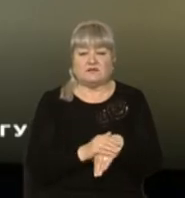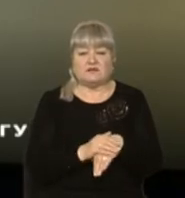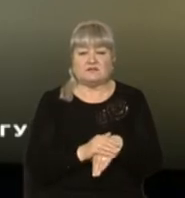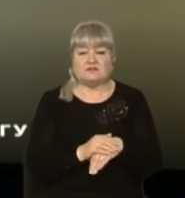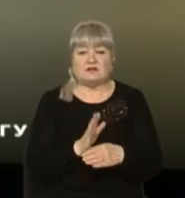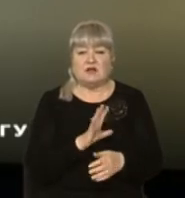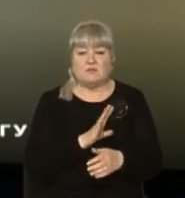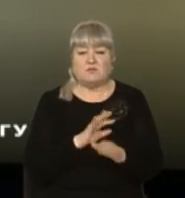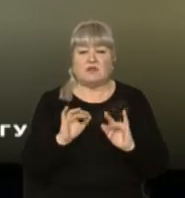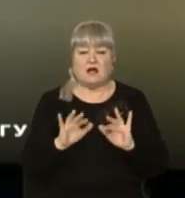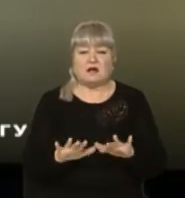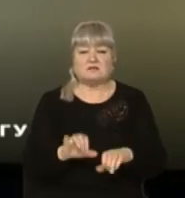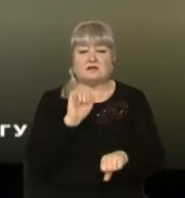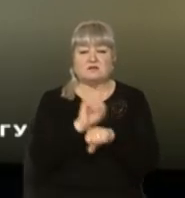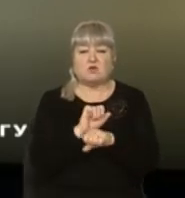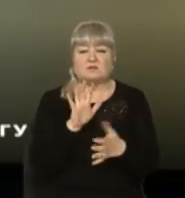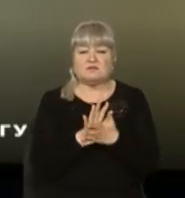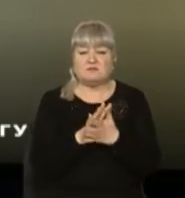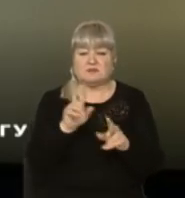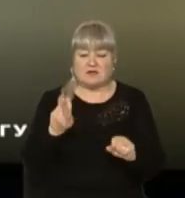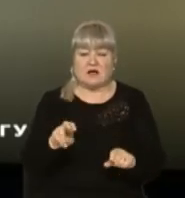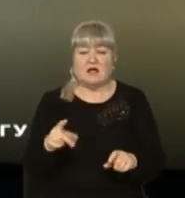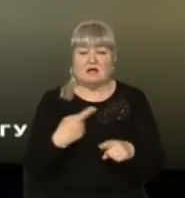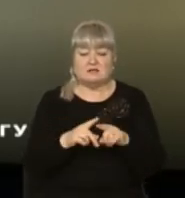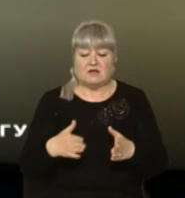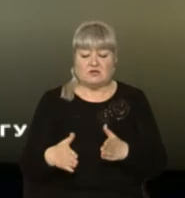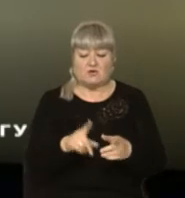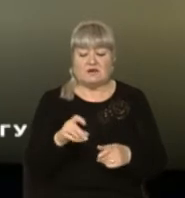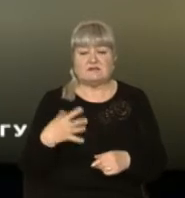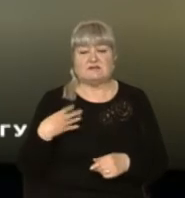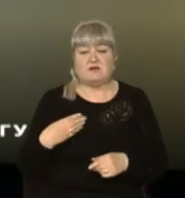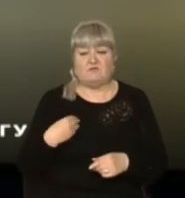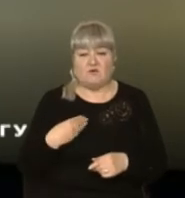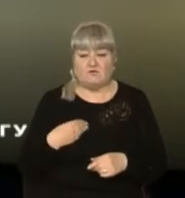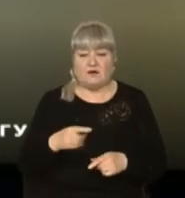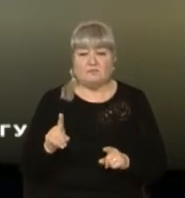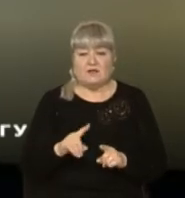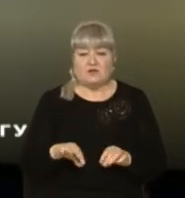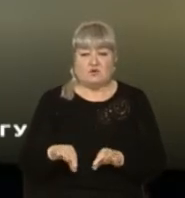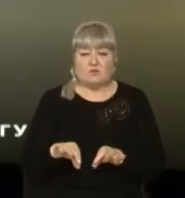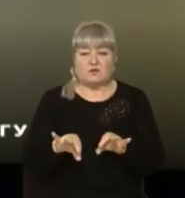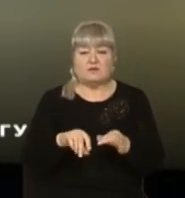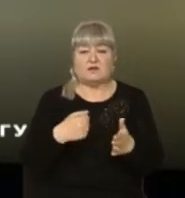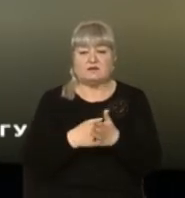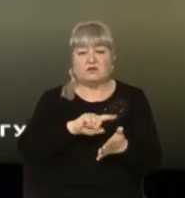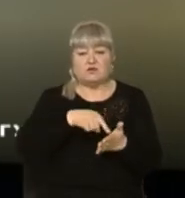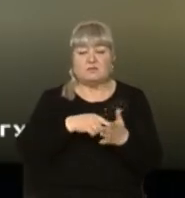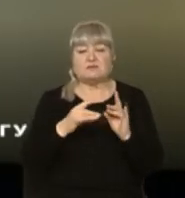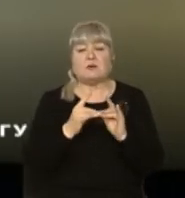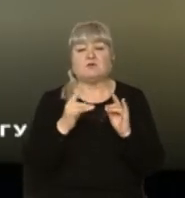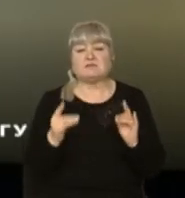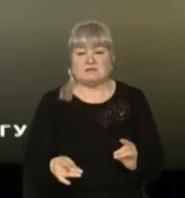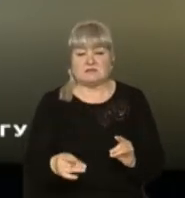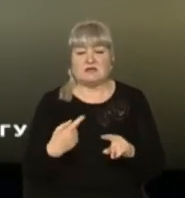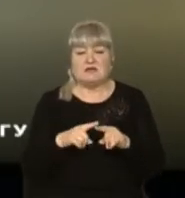сміття». Це дорога, якщо виїжджати зі Львова, повертаючи направо по об'їзній, щоб поїхати до міста Мостиська. Повірте,